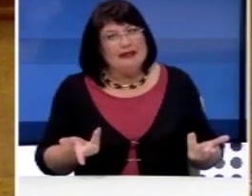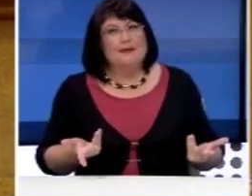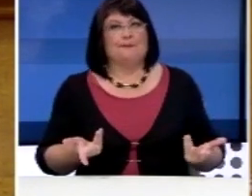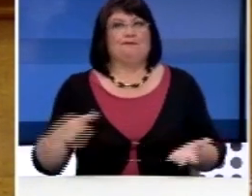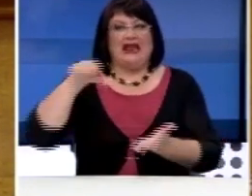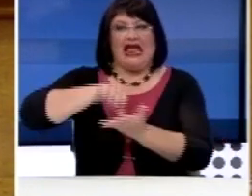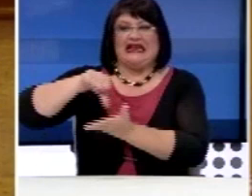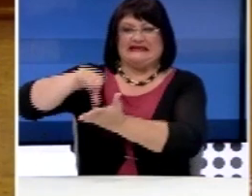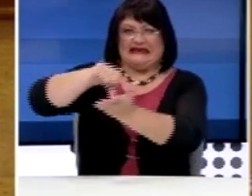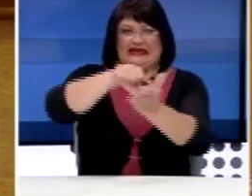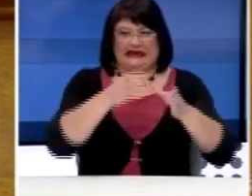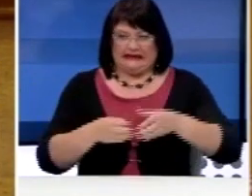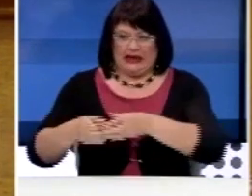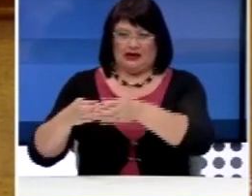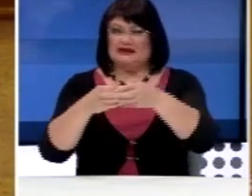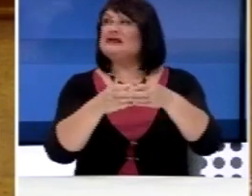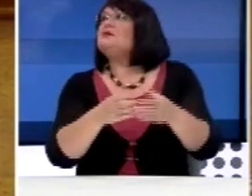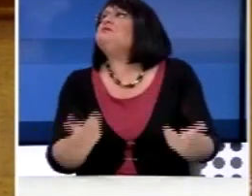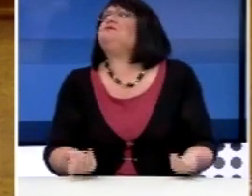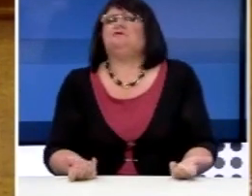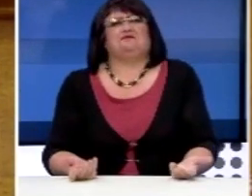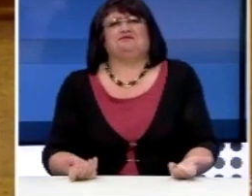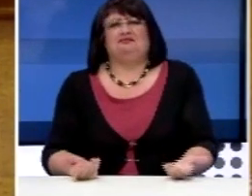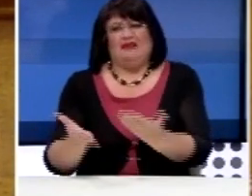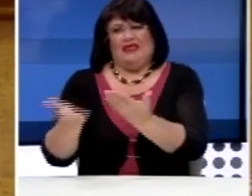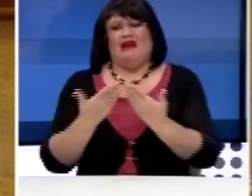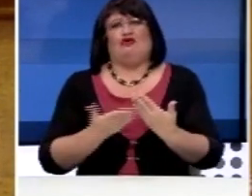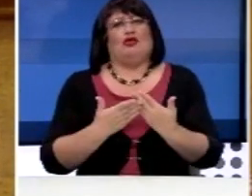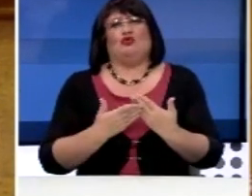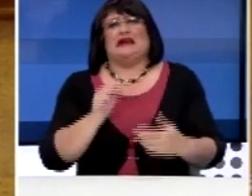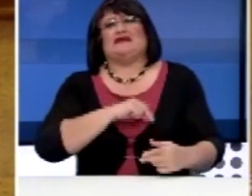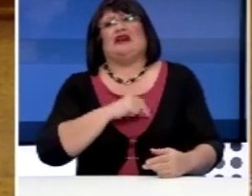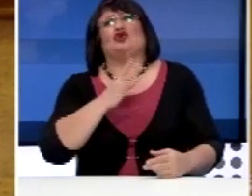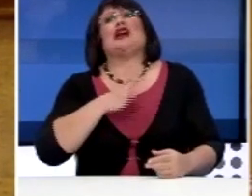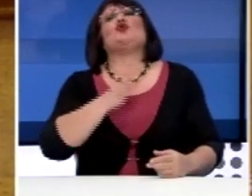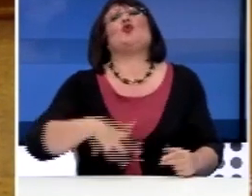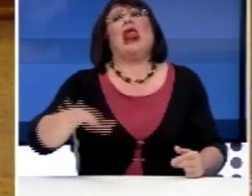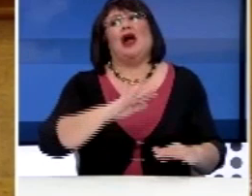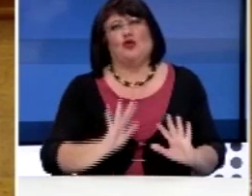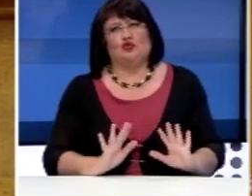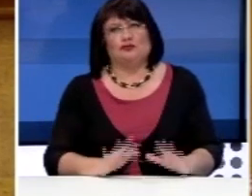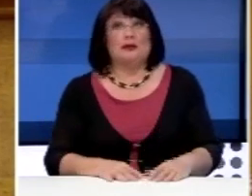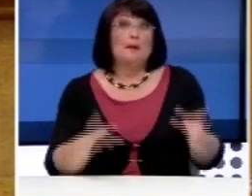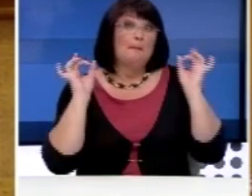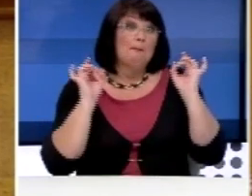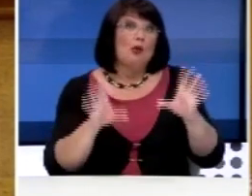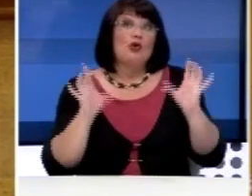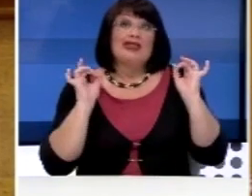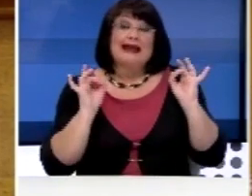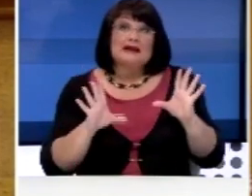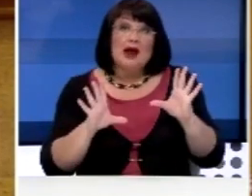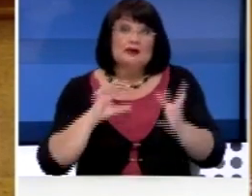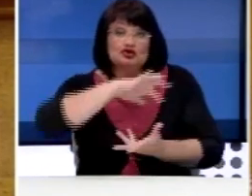αστικές τάξεις των χωρών, δεν υπηρετούν λαϊκά συμφέροντα. γιατί πουθενά στον κόσμο